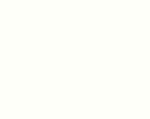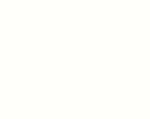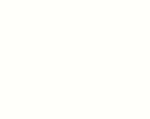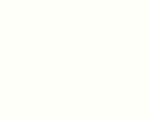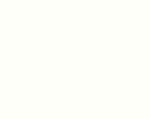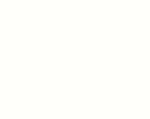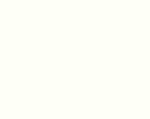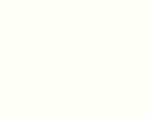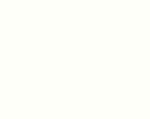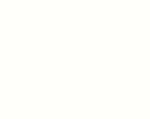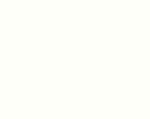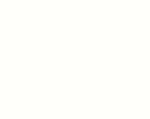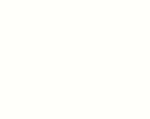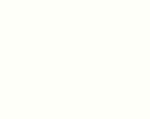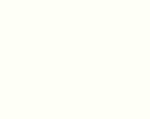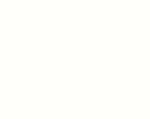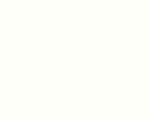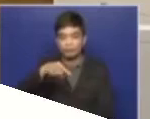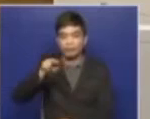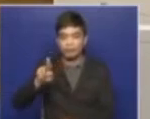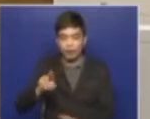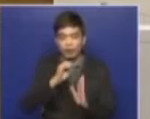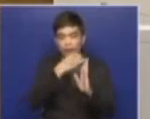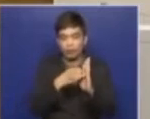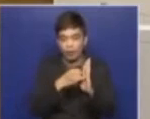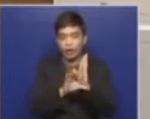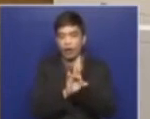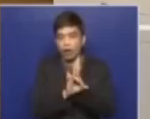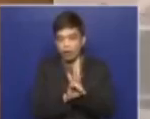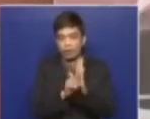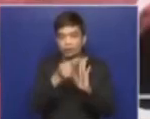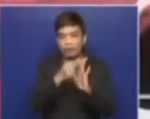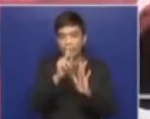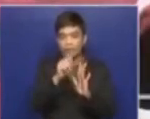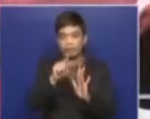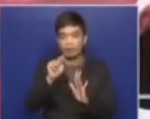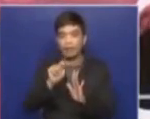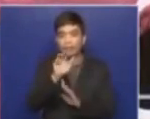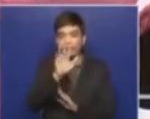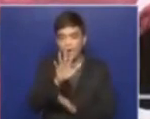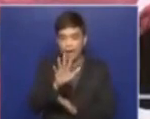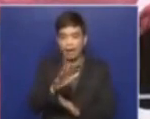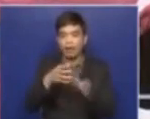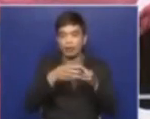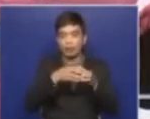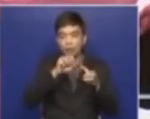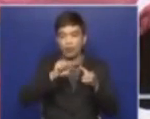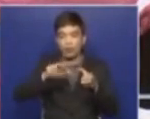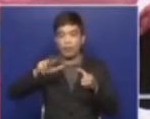สมาชิกสภาผู้แทนราษฎรจังหวัด101เขต5พรรคเพื่อไทยในสถานะสมาชิกรัฐสภ